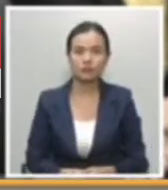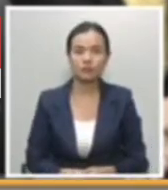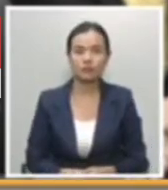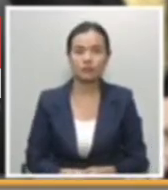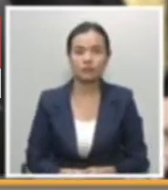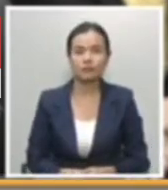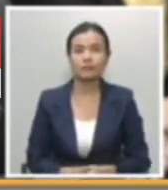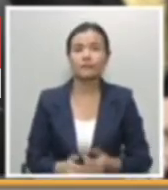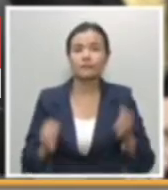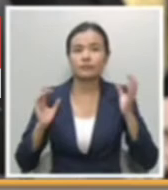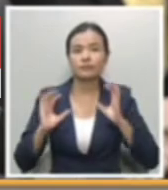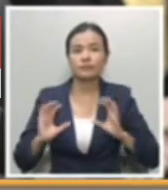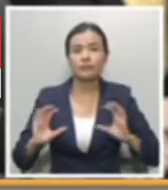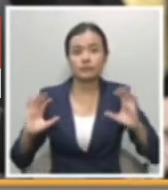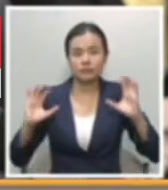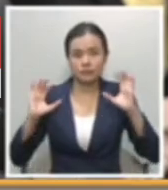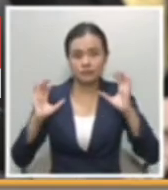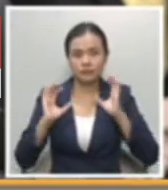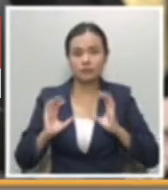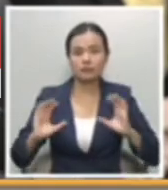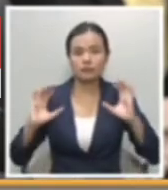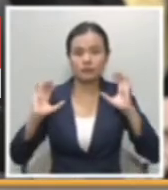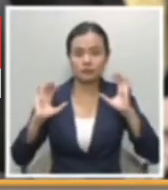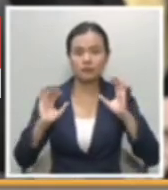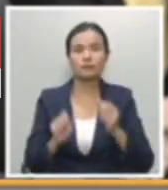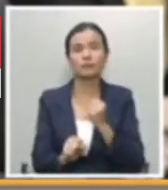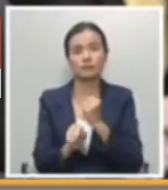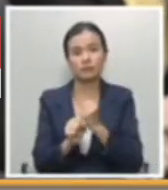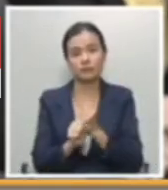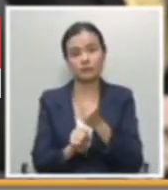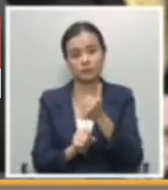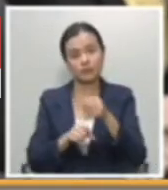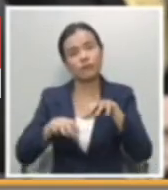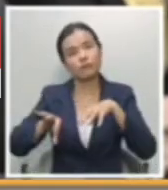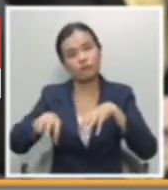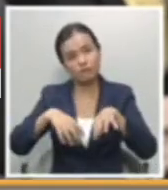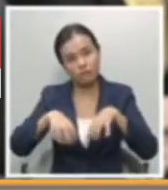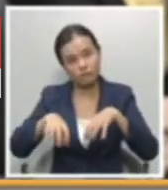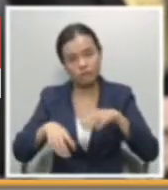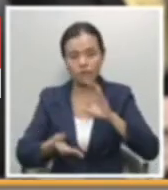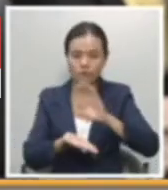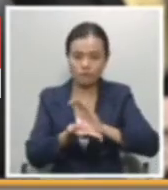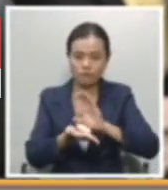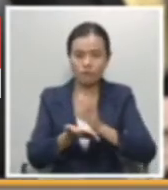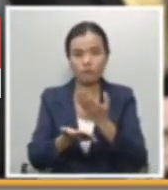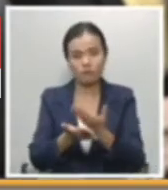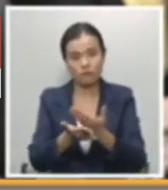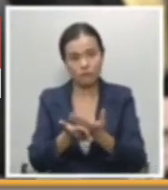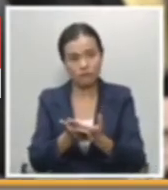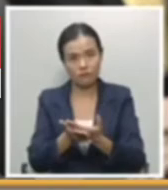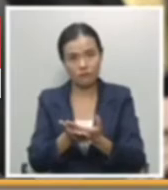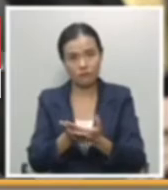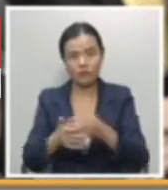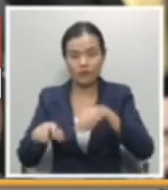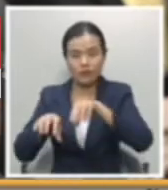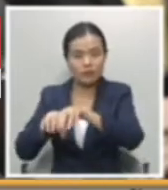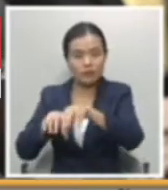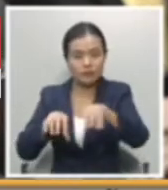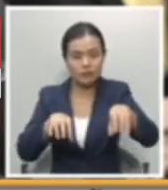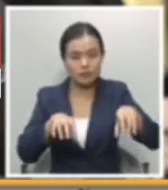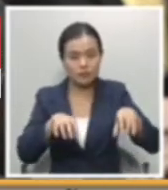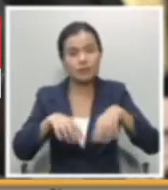หากรัฐบาลสามารถบริหารงบประมาณทั้งขนาดและการจัดสรรไป